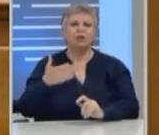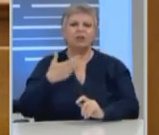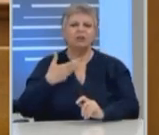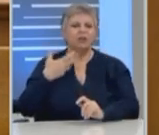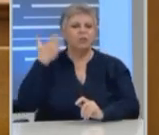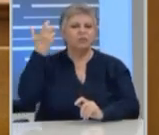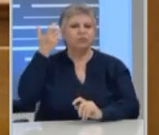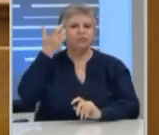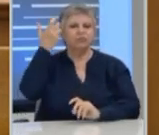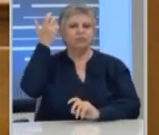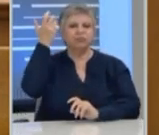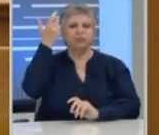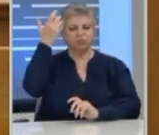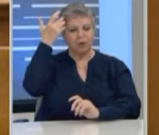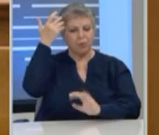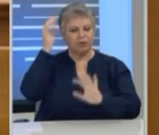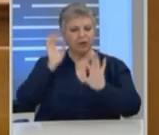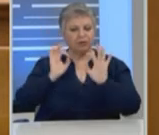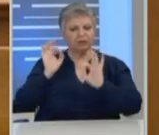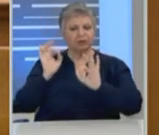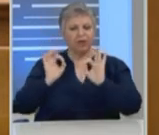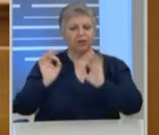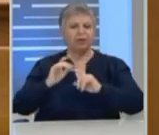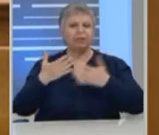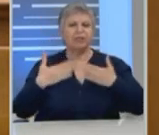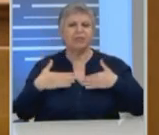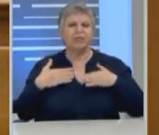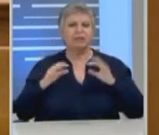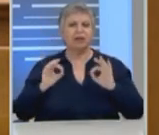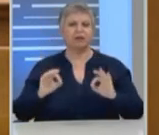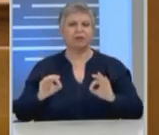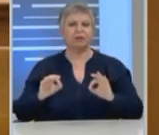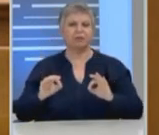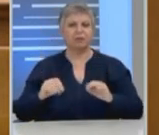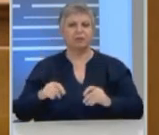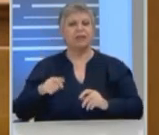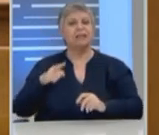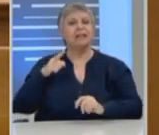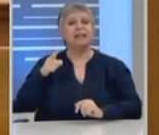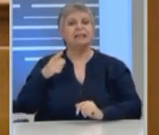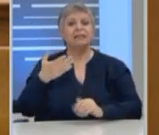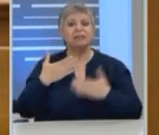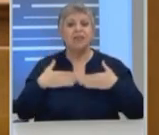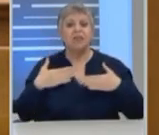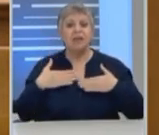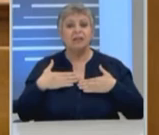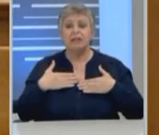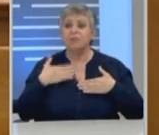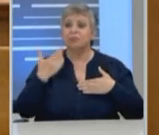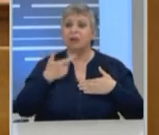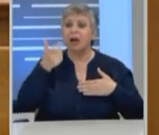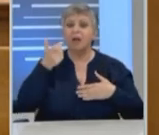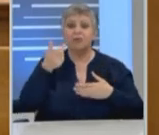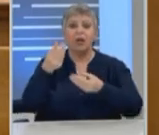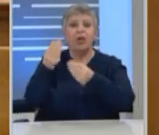Είναι η εγγύηση που πασχίζατε να δώσετε στους δανειστές,